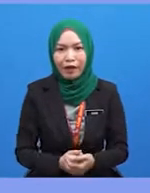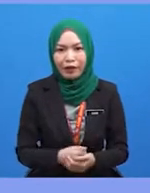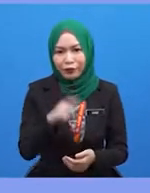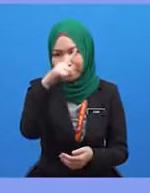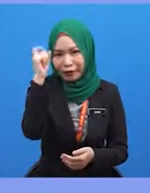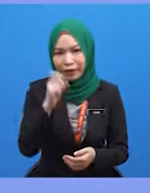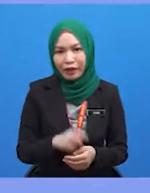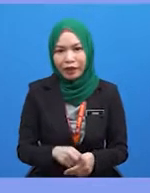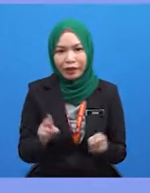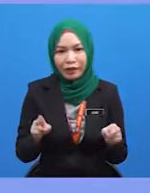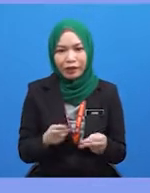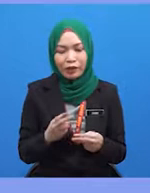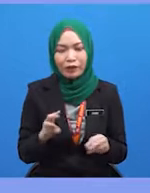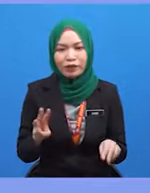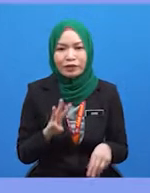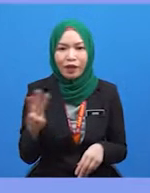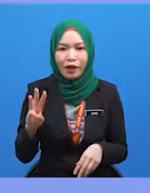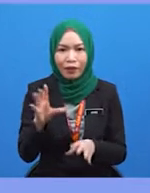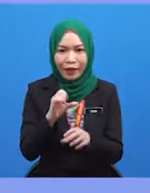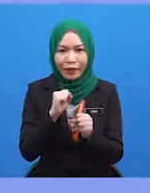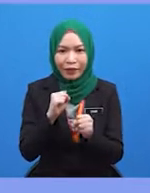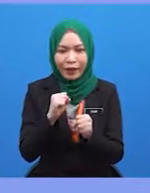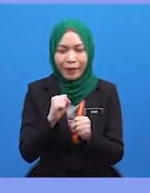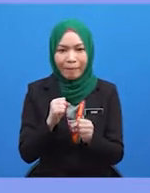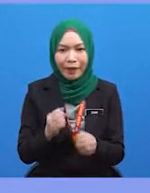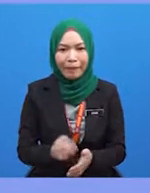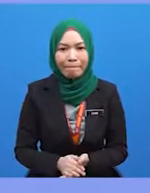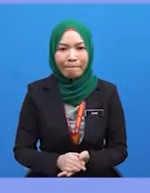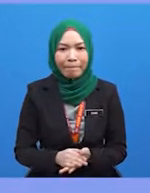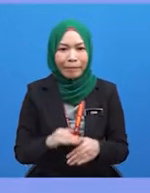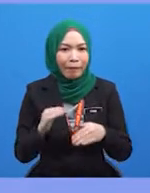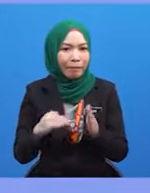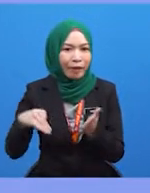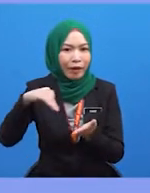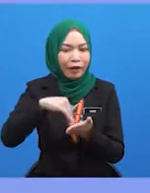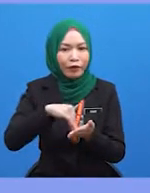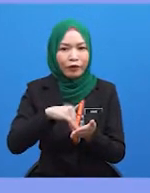usahawanlah yang mampu menjana ekonomi negara dan mengurangkan pengangguran.